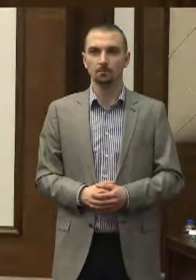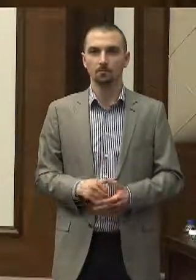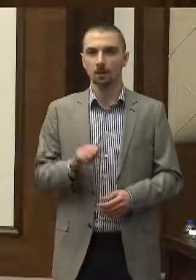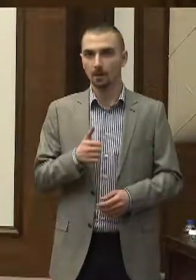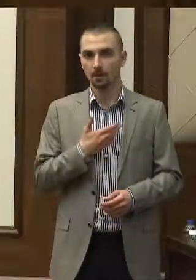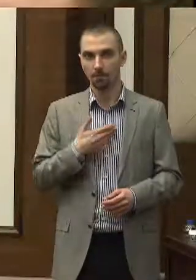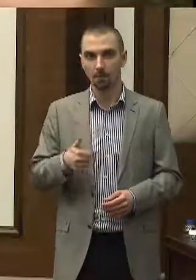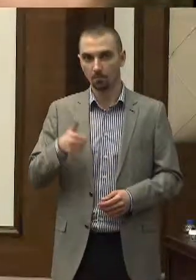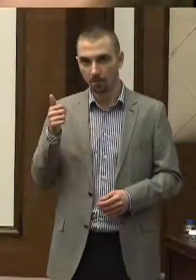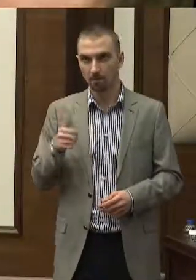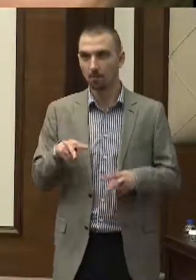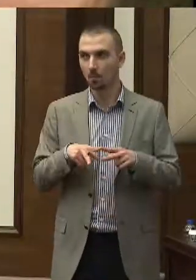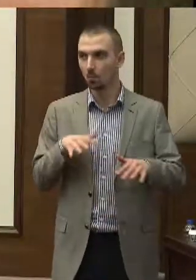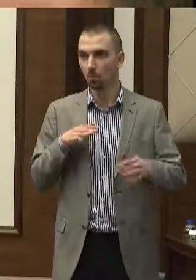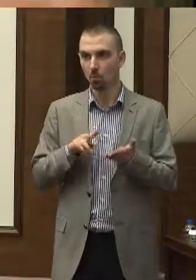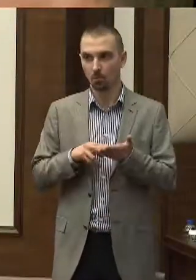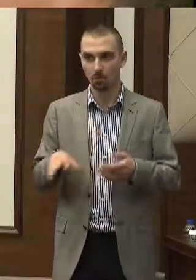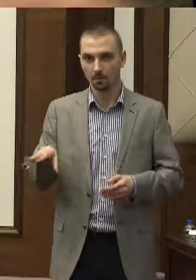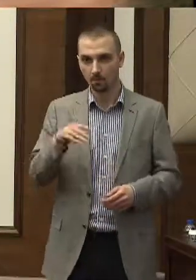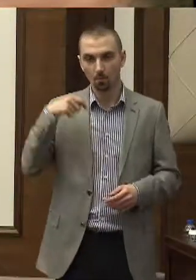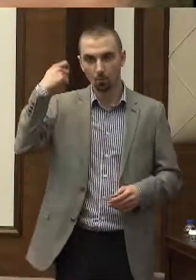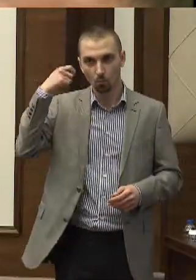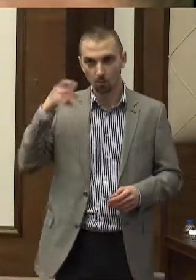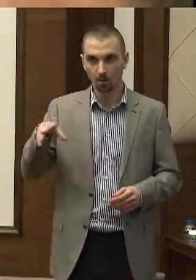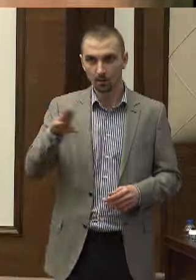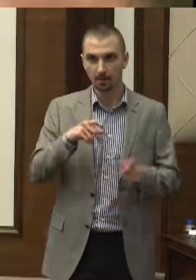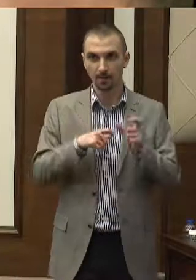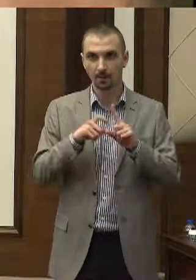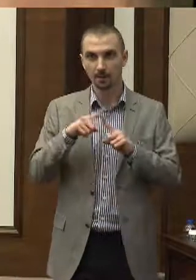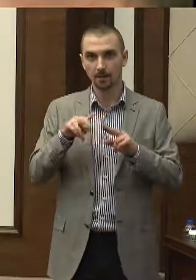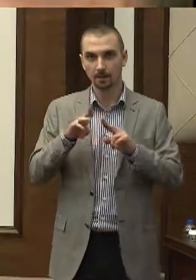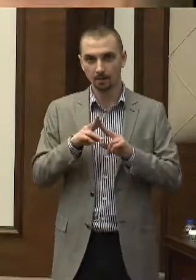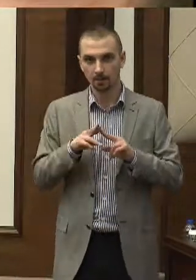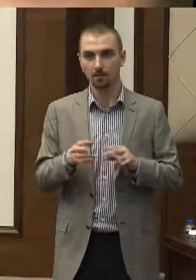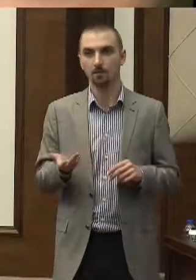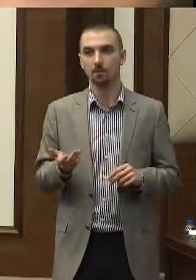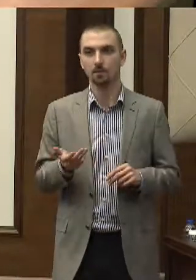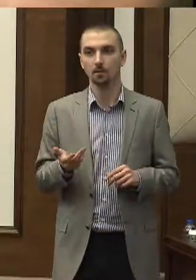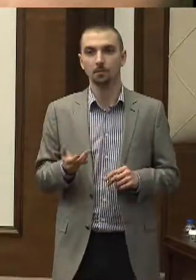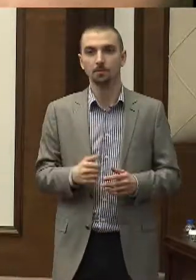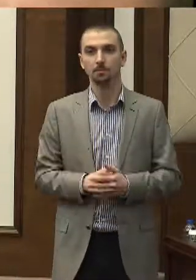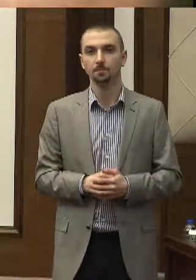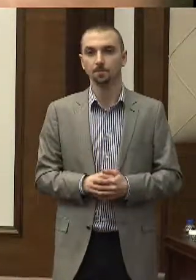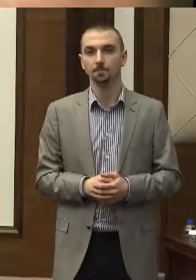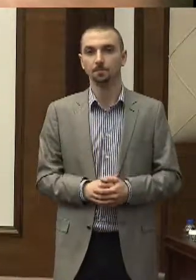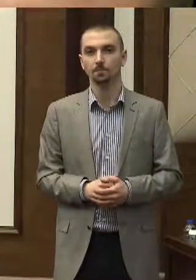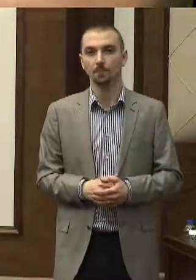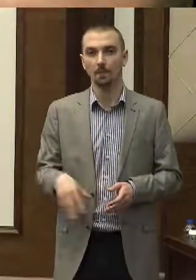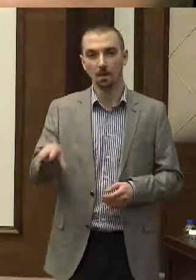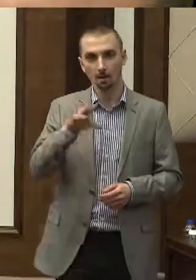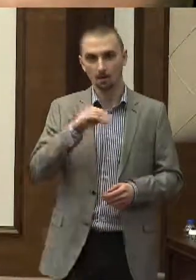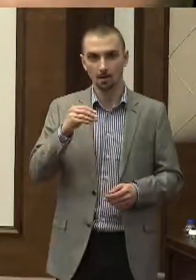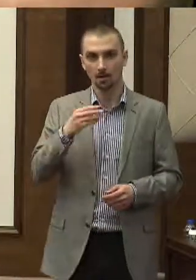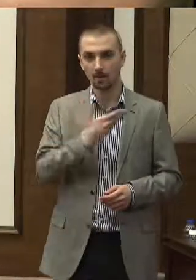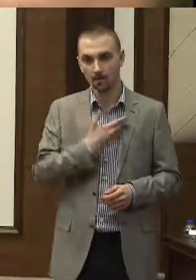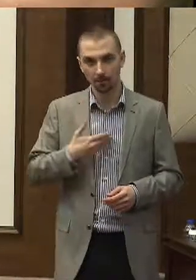Sayın Başkanım, değerli meclis üyesi arkadaşlarım, muhtarlarımız, sivil toplum kuruluşlarının değerli temsilcileri, hepinizi sevgi